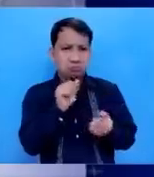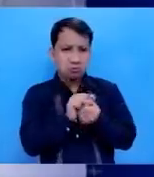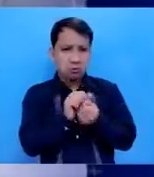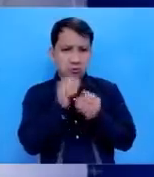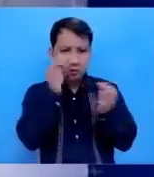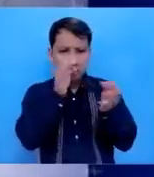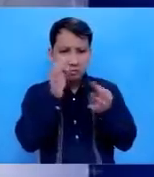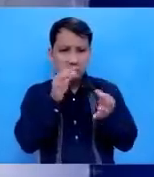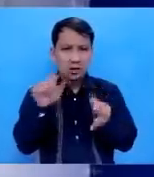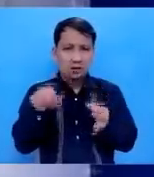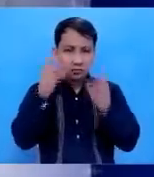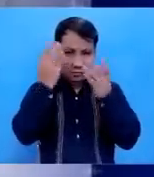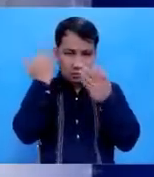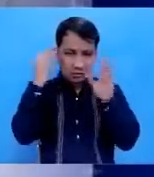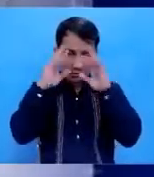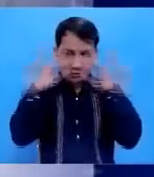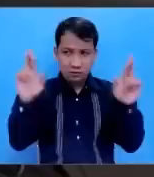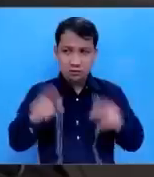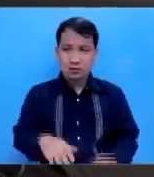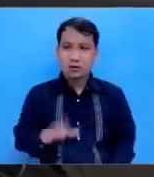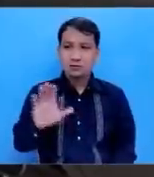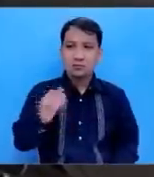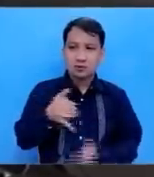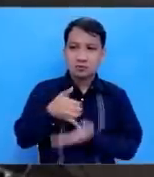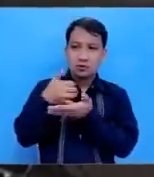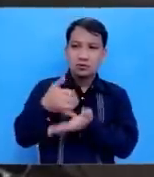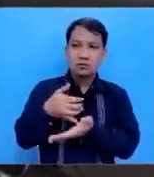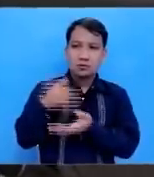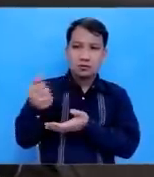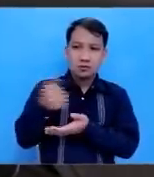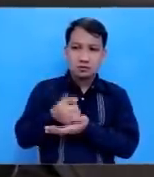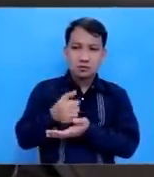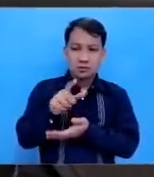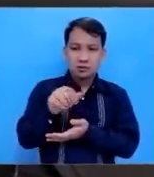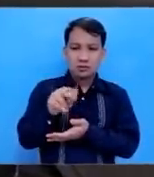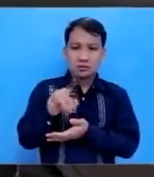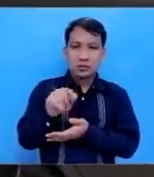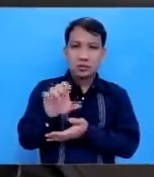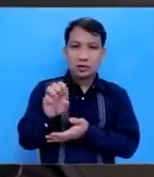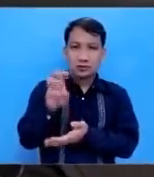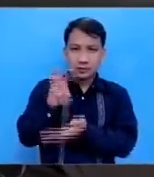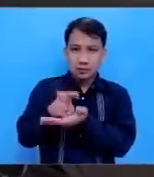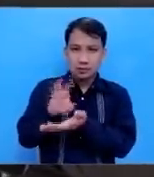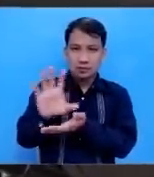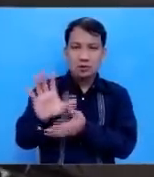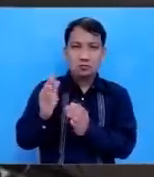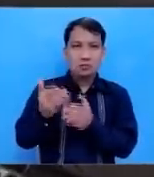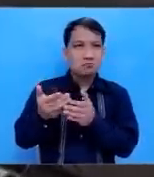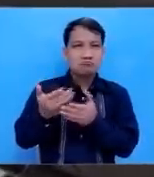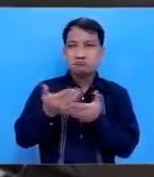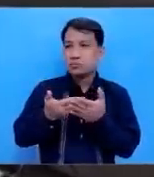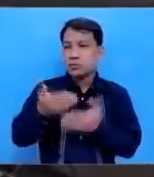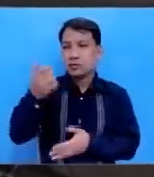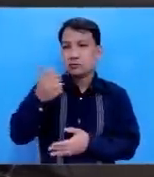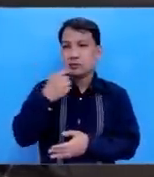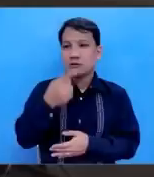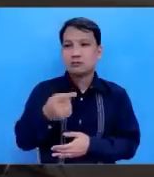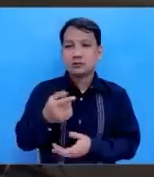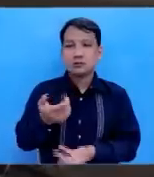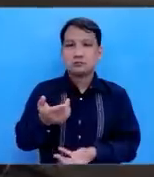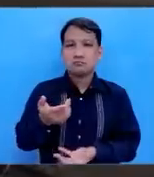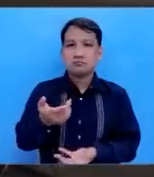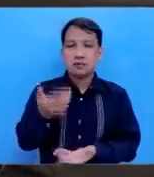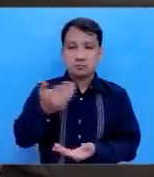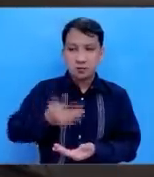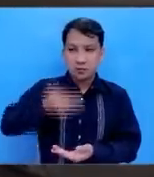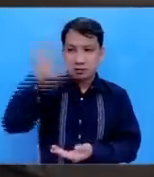dating alkalde. Maraming awards po na nakuha ang Lamitan City. Ang pinaka-coveted award po, pinakamataas